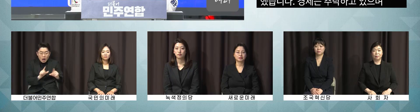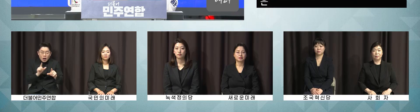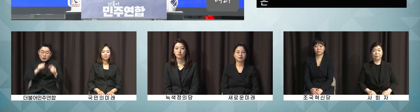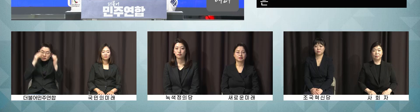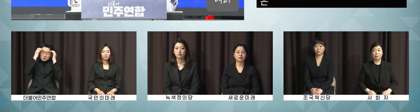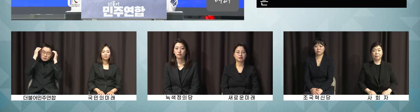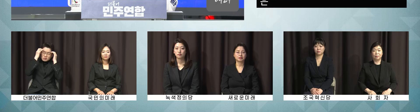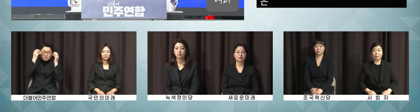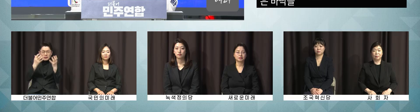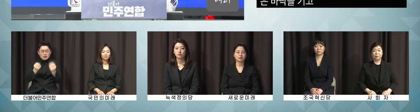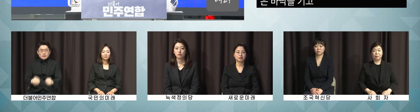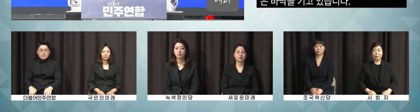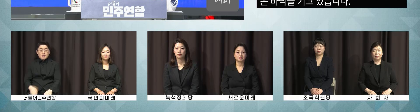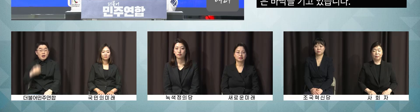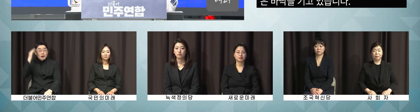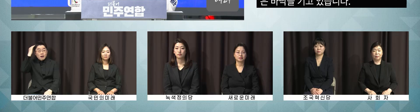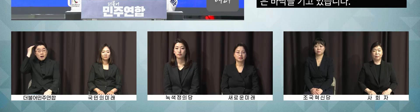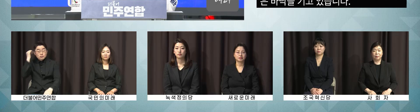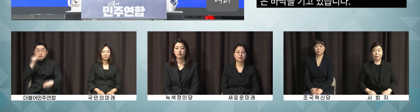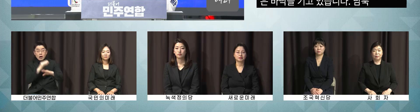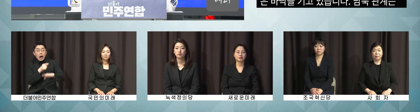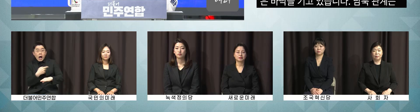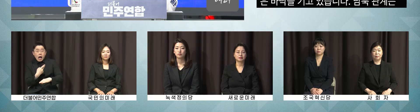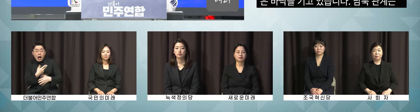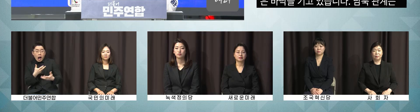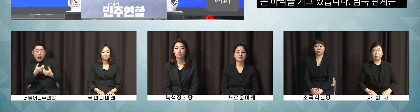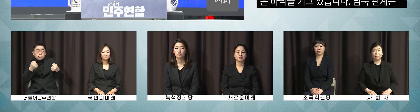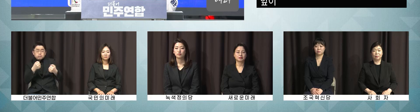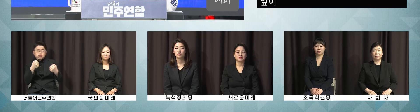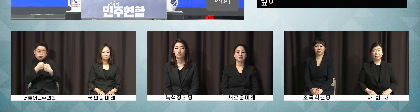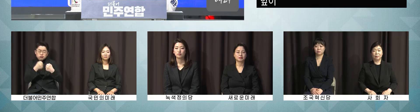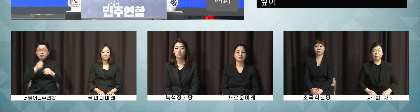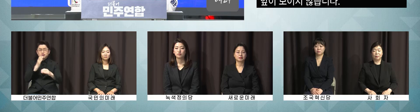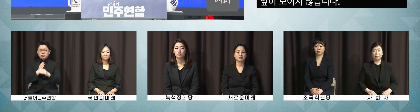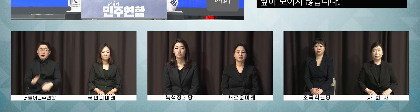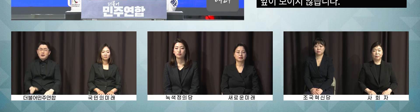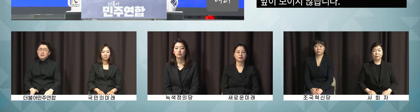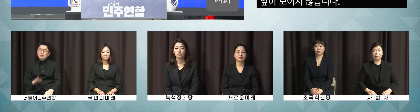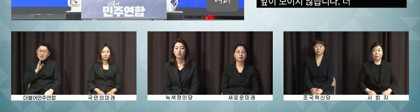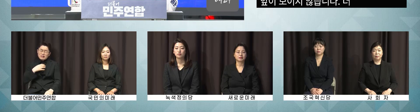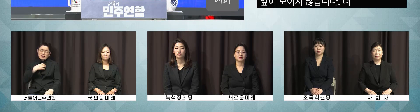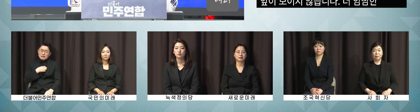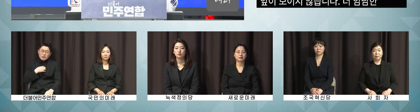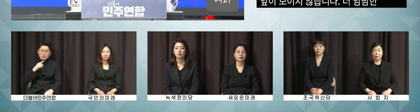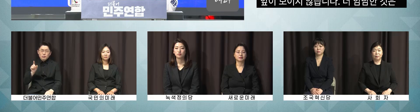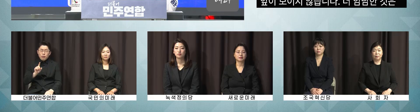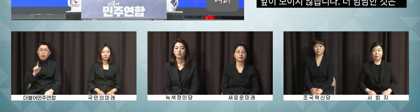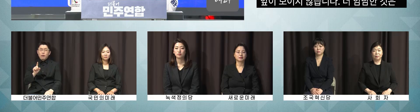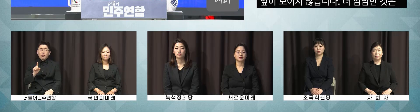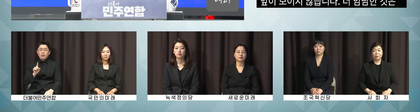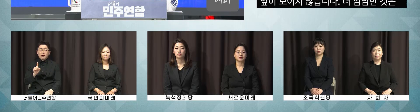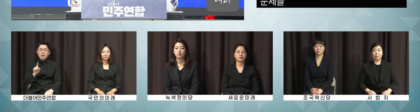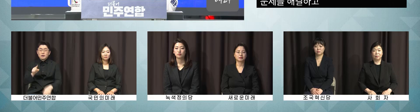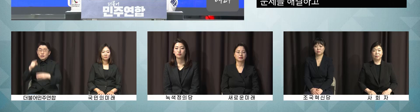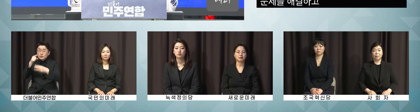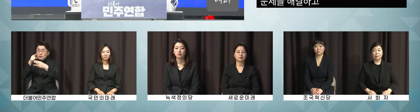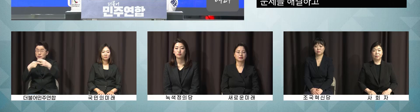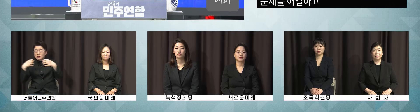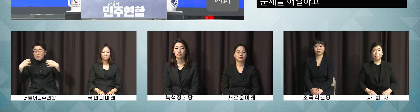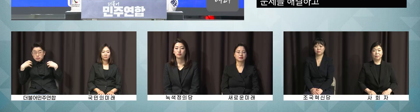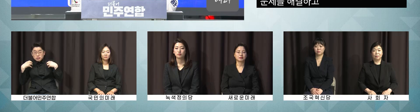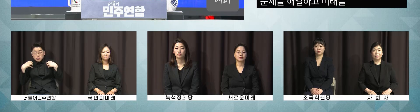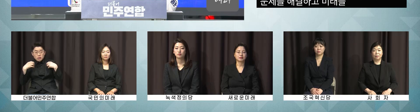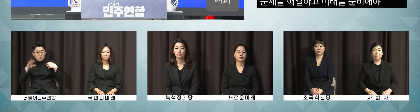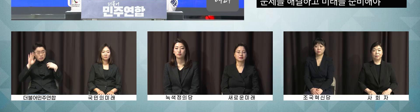기고 있습니다. 남북관계는 앞이 보이지 않습니다. 더 암담한 것은 문제를 해결하고 미래를 준비해야